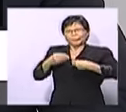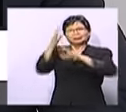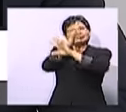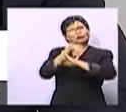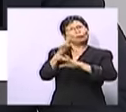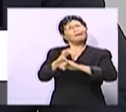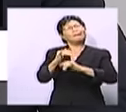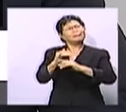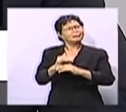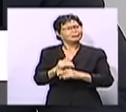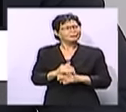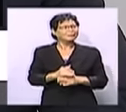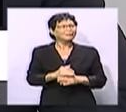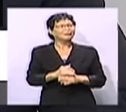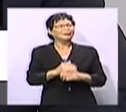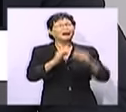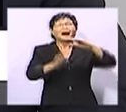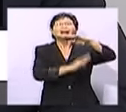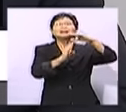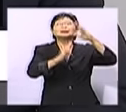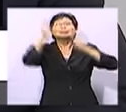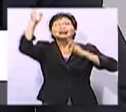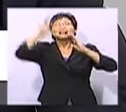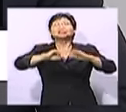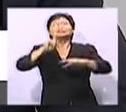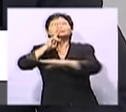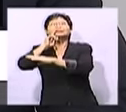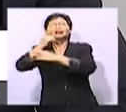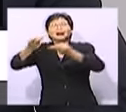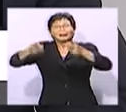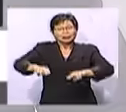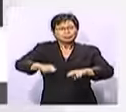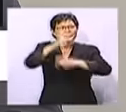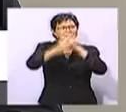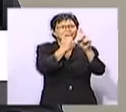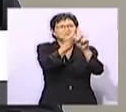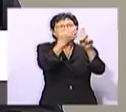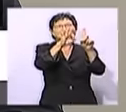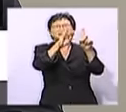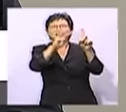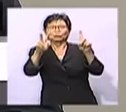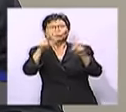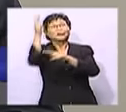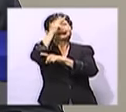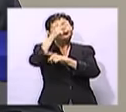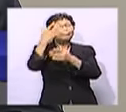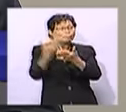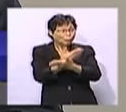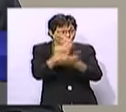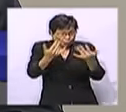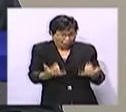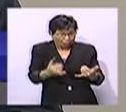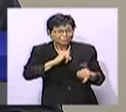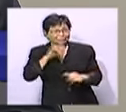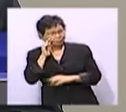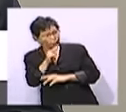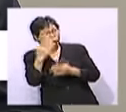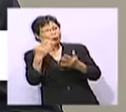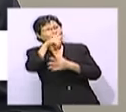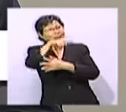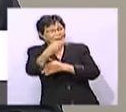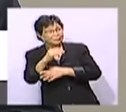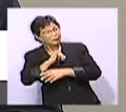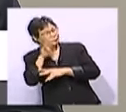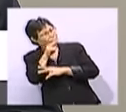the Malaysian Agreement 1963. That is very, very specific. Kerajaan baru sekarang ini yang saya nampak sejak